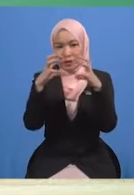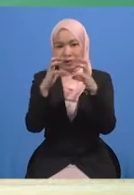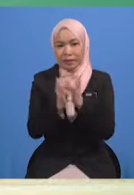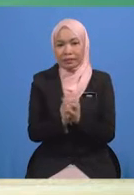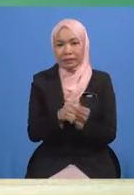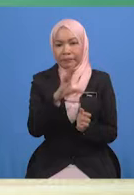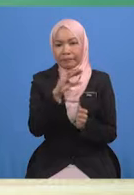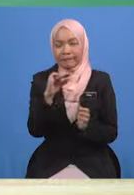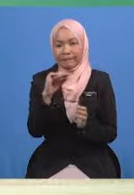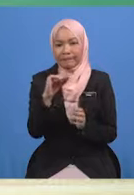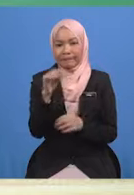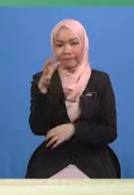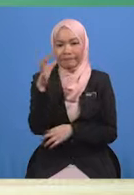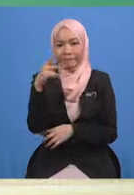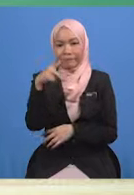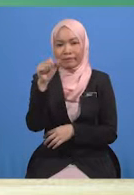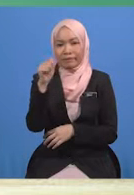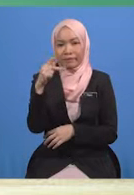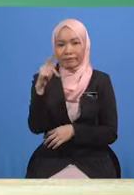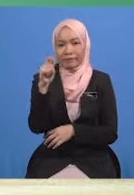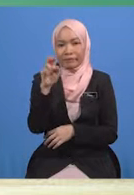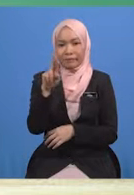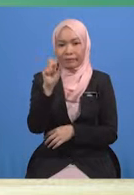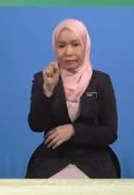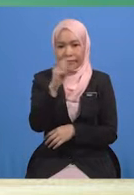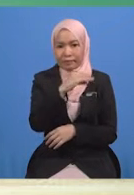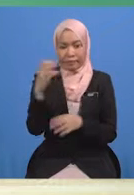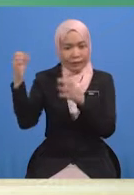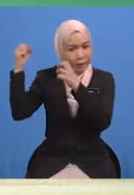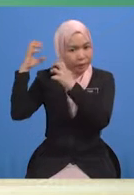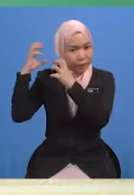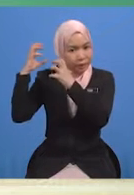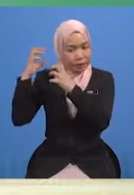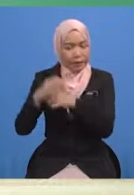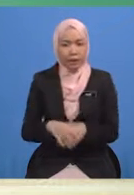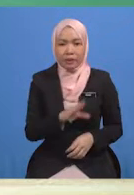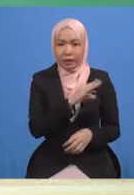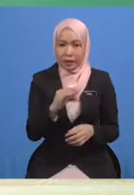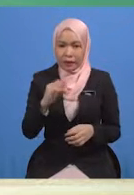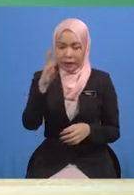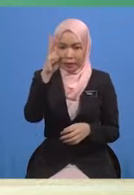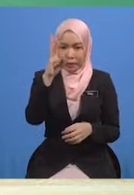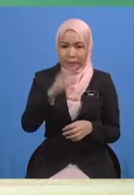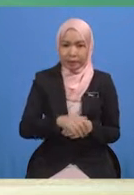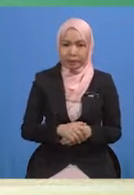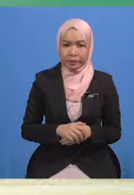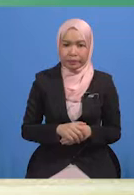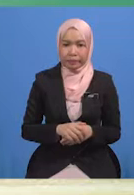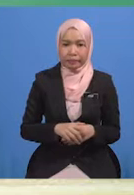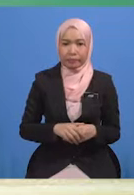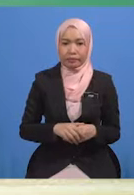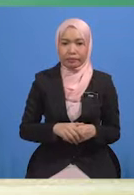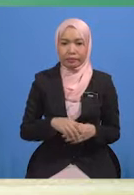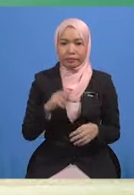pokok kaktus. Yang kelima, pokok kelapa. Dan yang keenam,